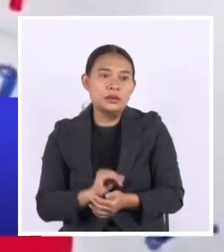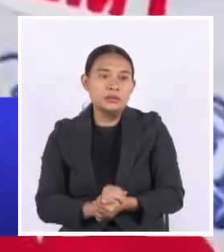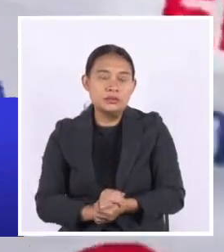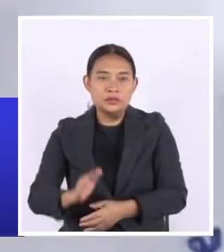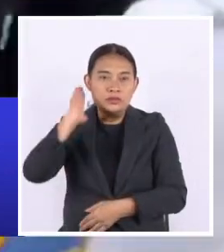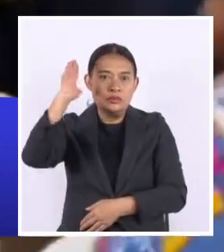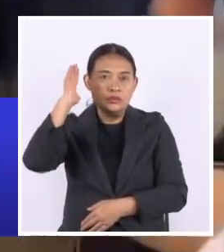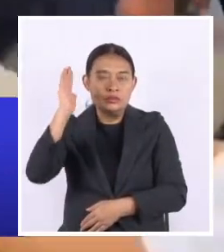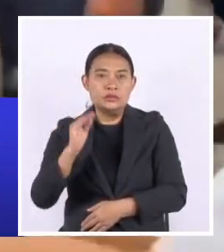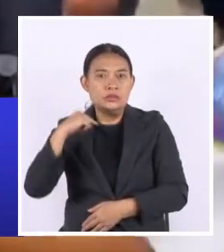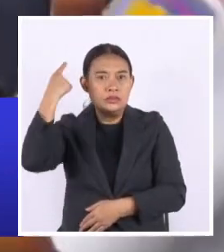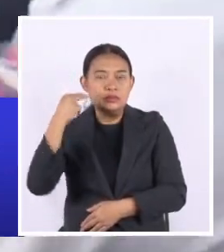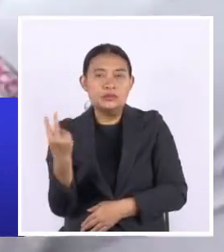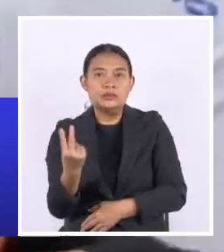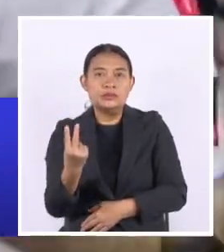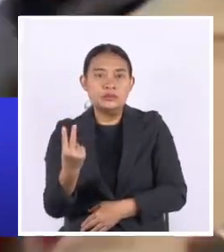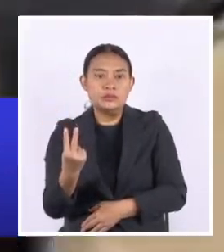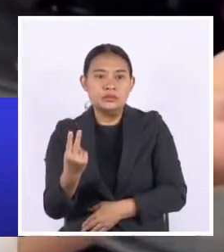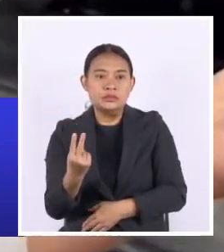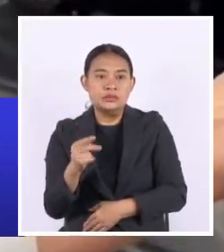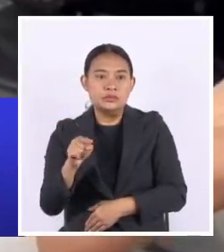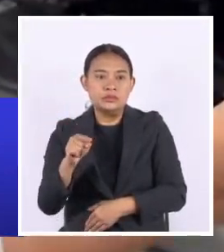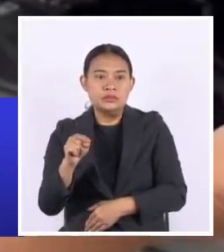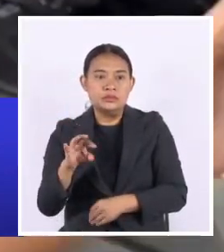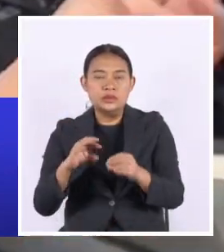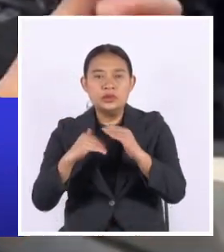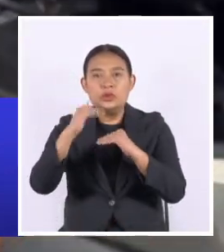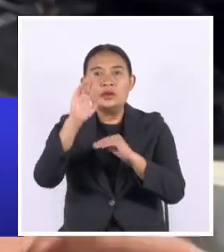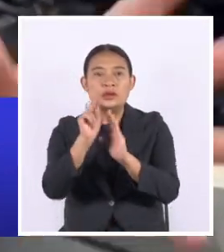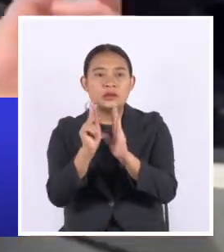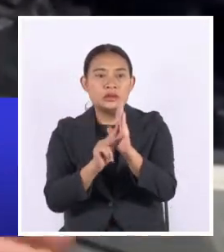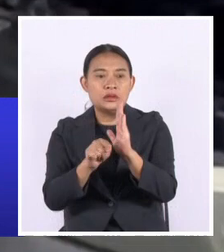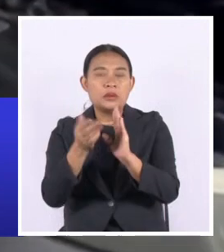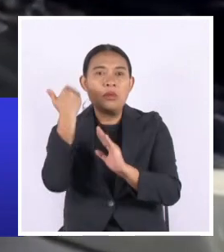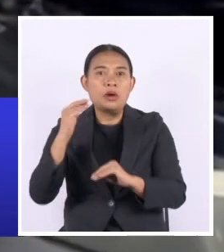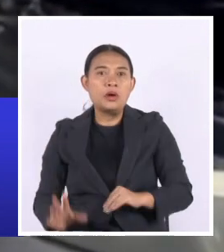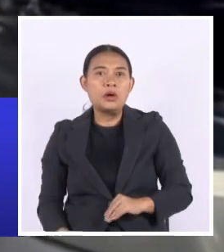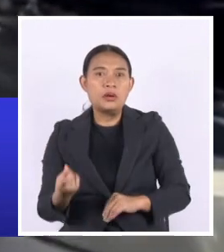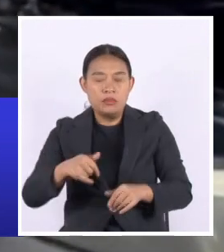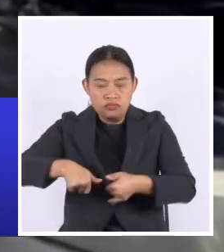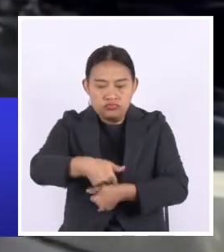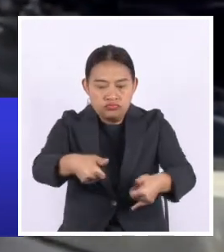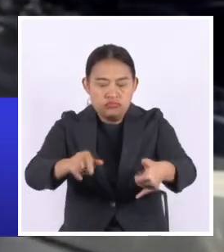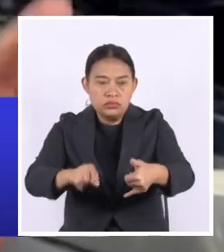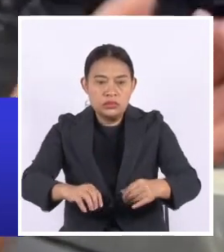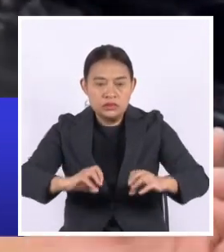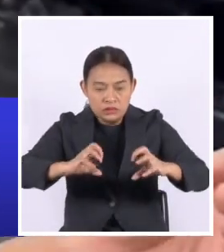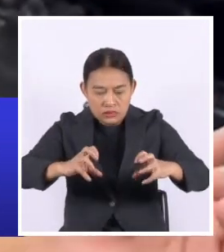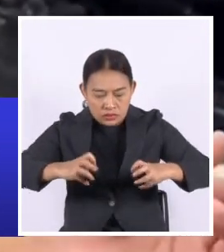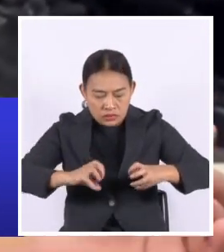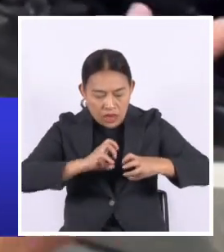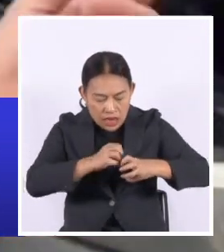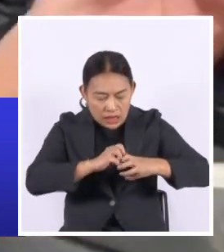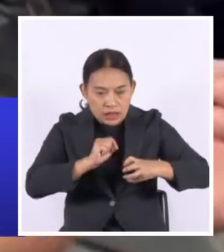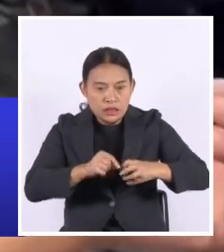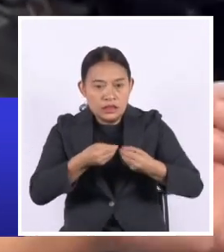คู่นี้เนี่ยอยู่กันเกินกฎหมายกำหนดนะแล้วก็ที่ผ่านมาเคยปล่อยหมาออกมาไล่กัดยางรถแตกไปแต่แล้วหลายเส้นด้วย